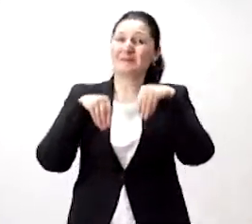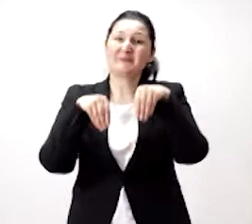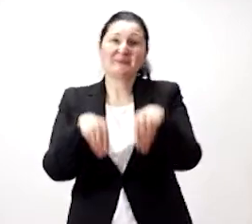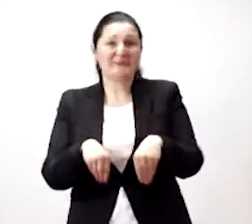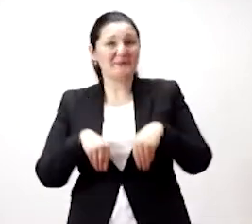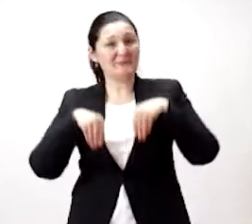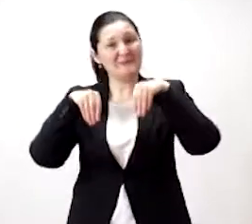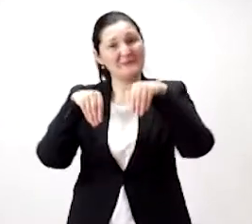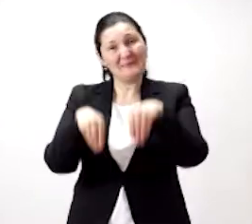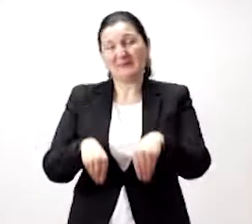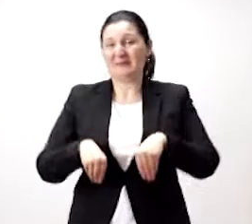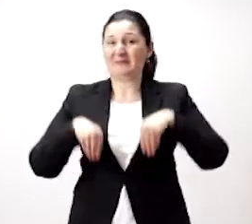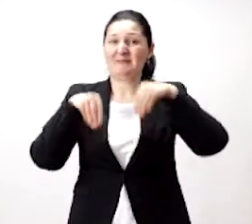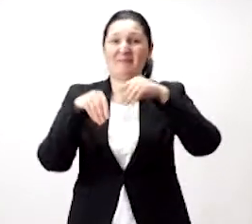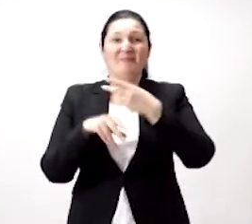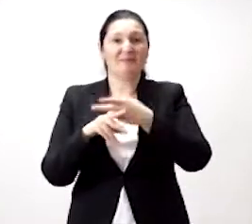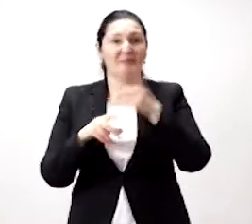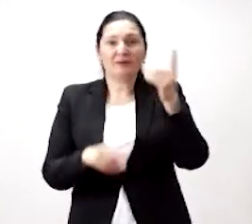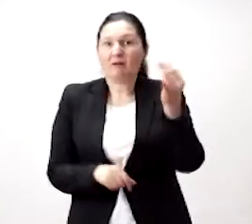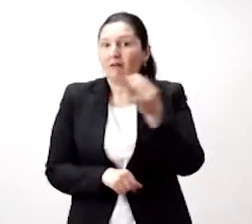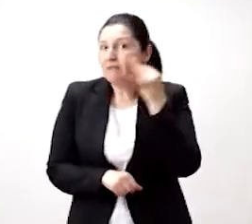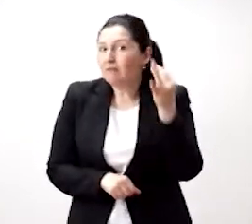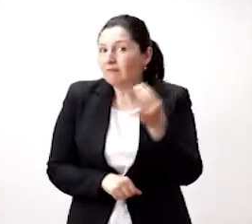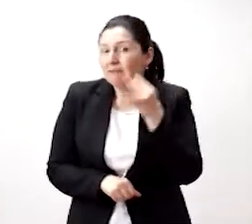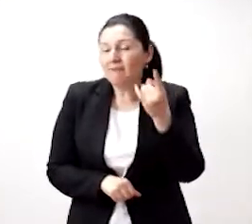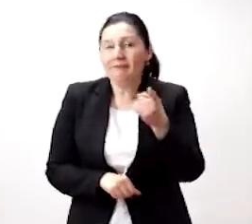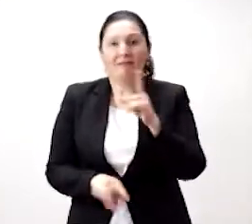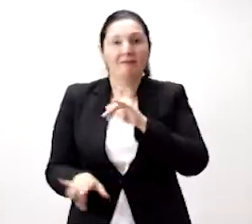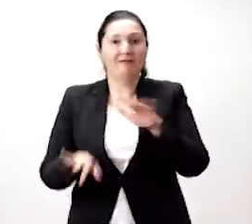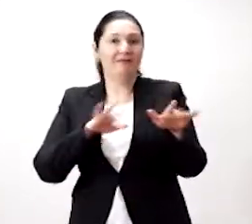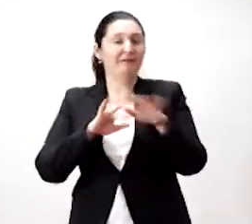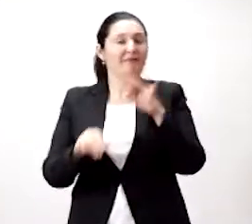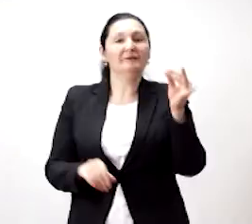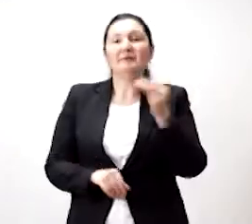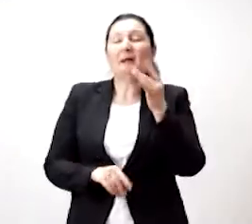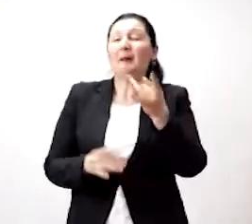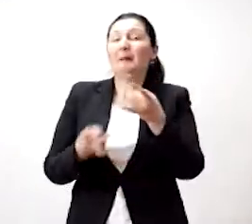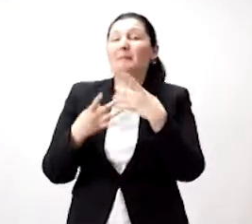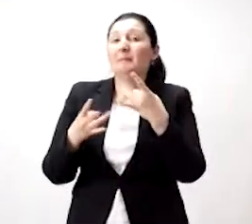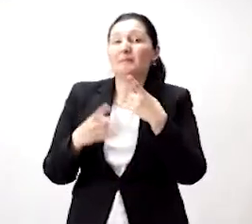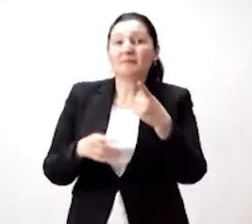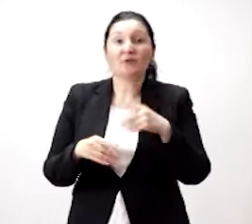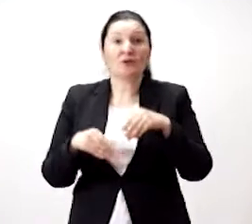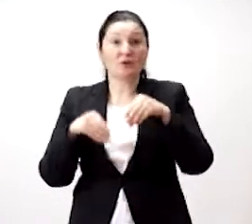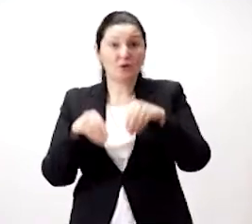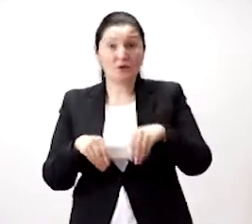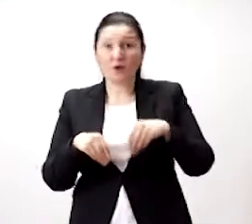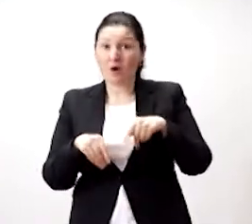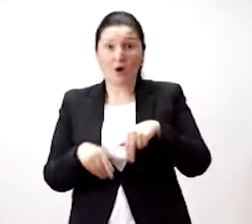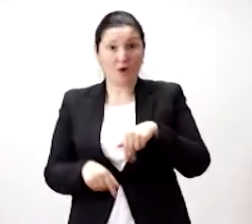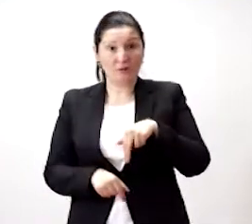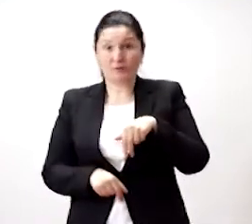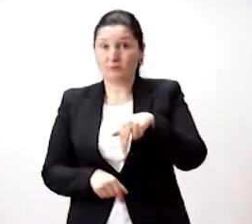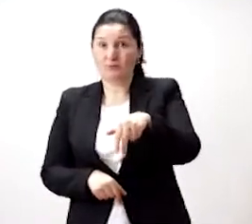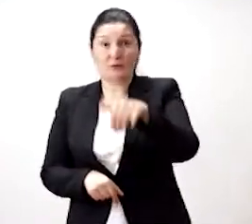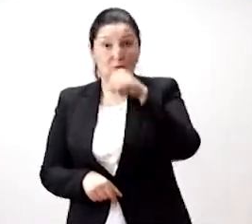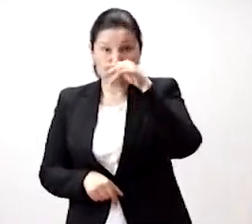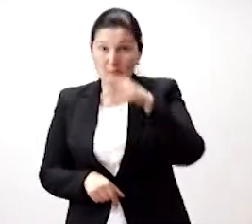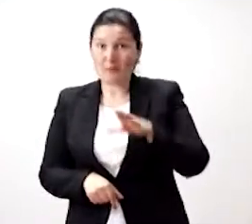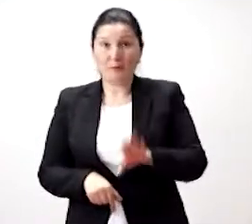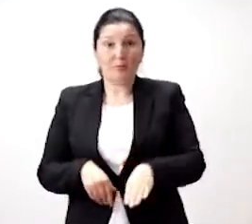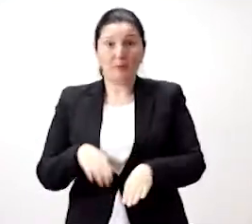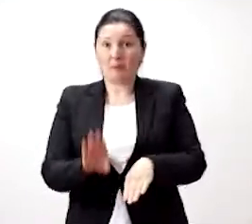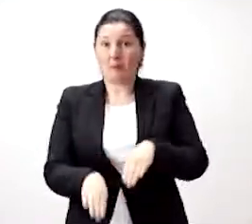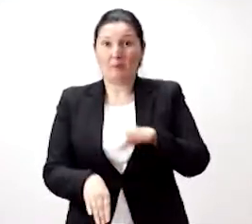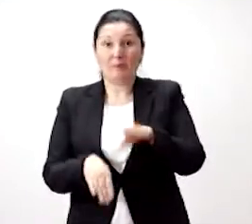Вай, ҳаракатҳои кенгуру аҷоиб будааст. Чихел будааст? Кенгуру роҳ намерафтааст.